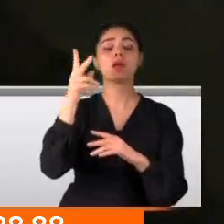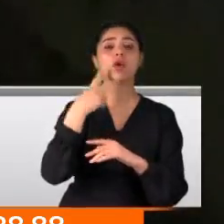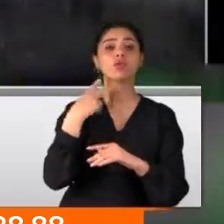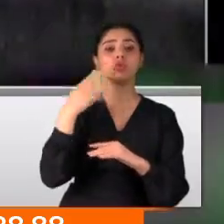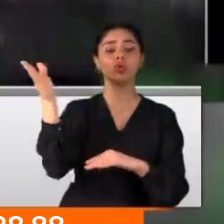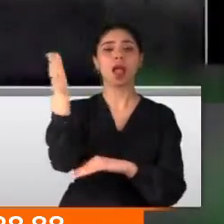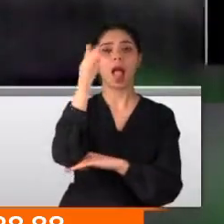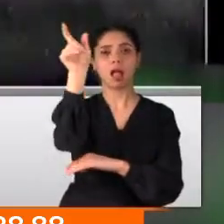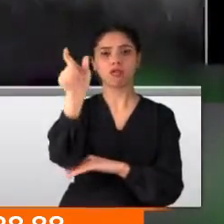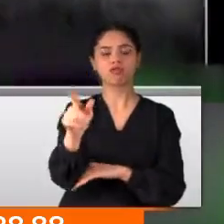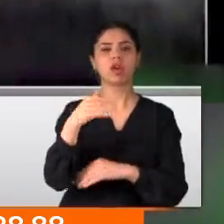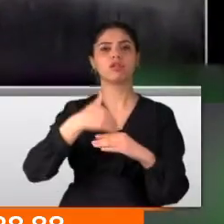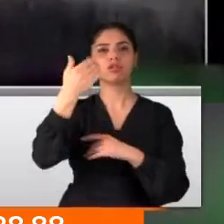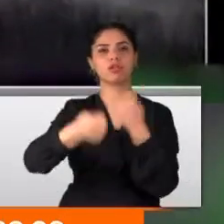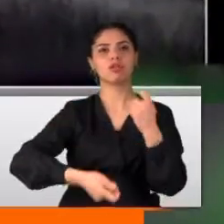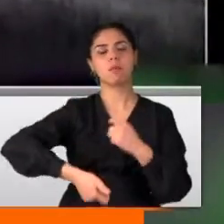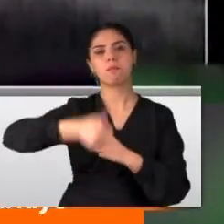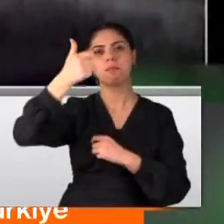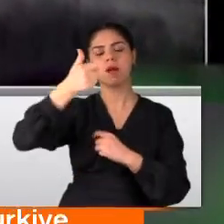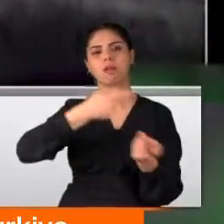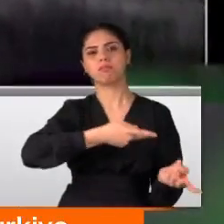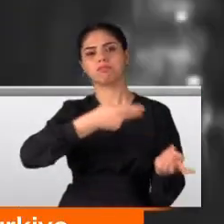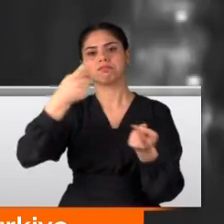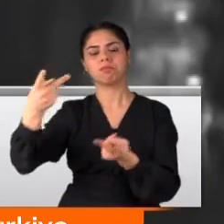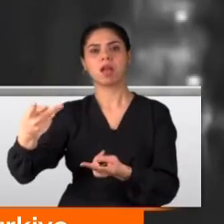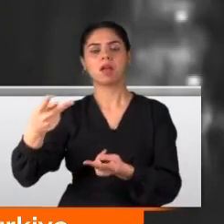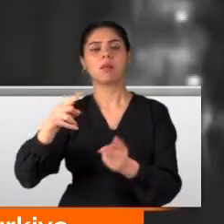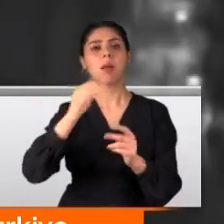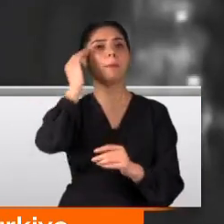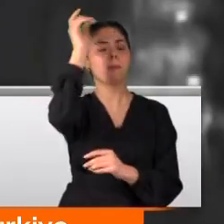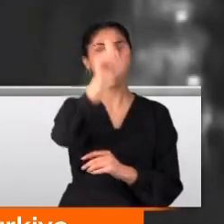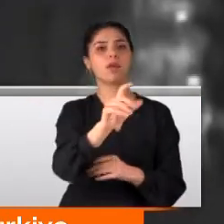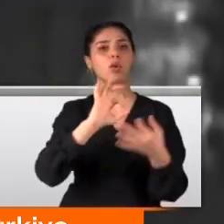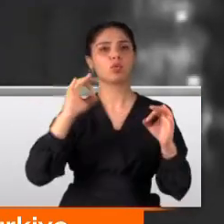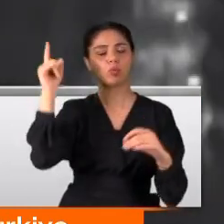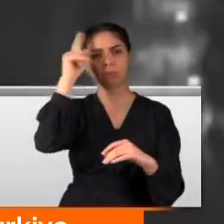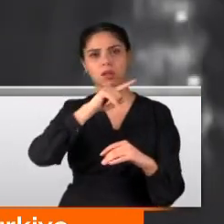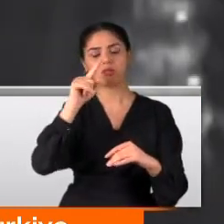Bakanlığı'na çağrıldı ve Biden'ın sözleri için protesto notası verildi.